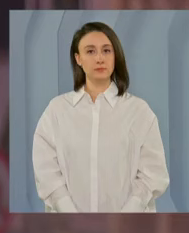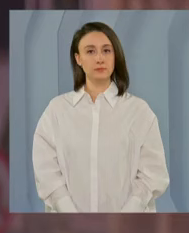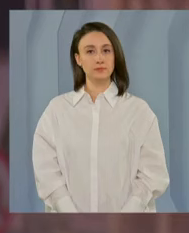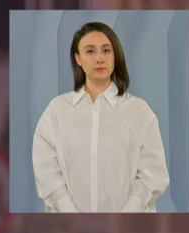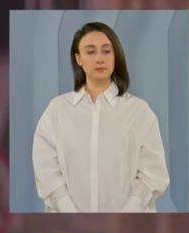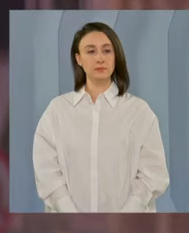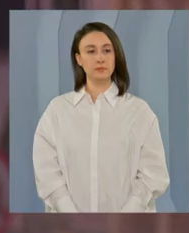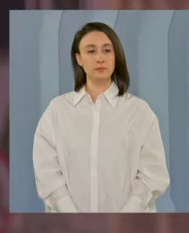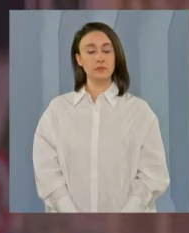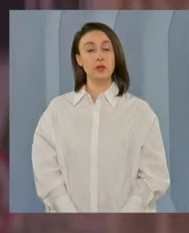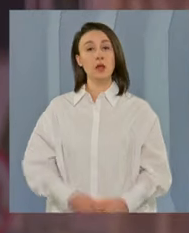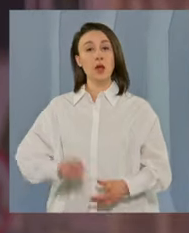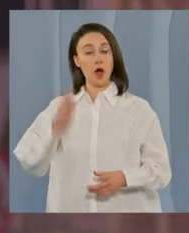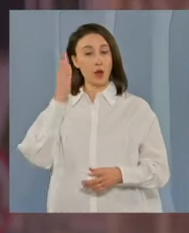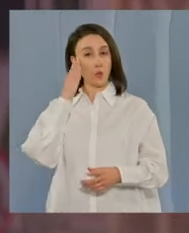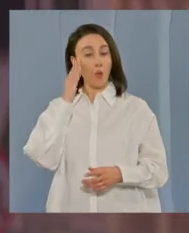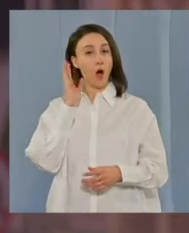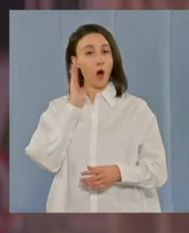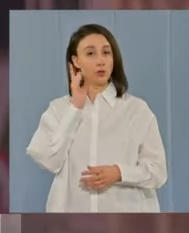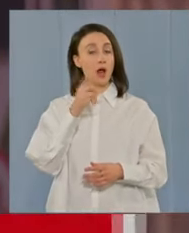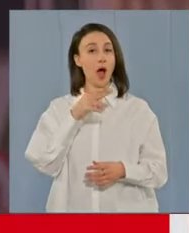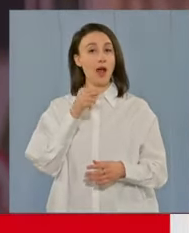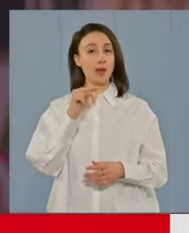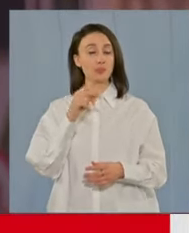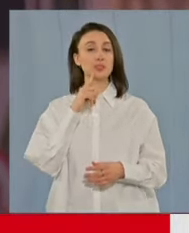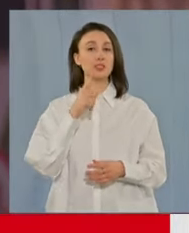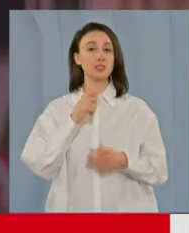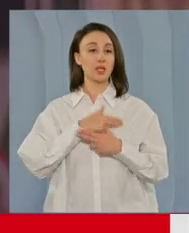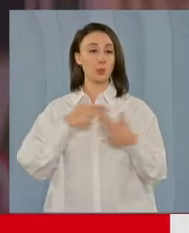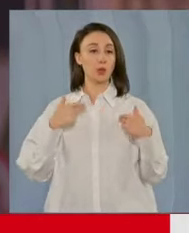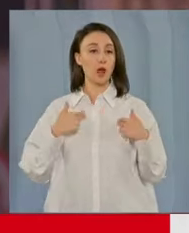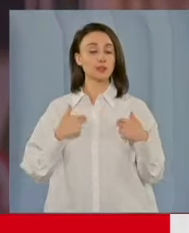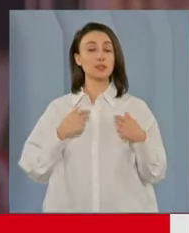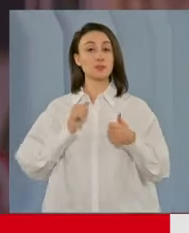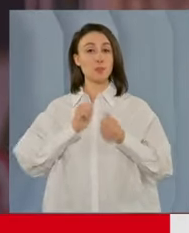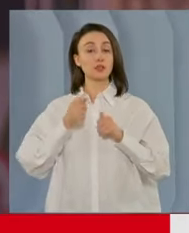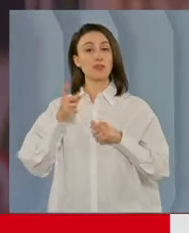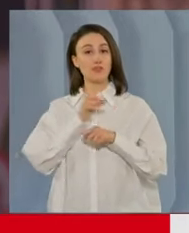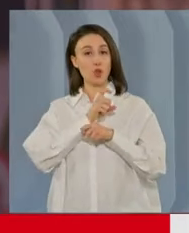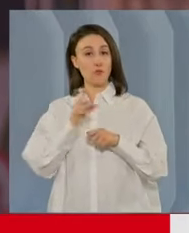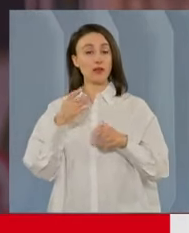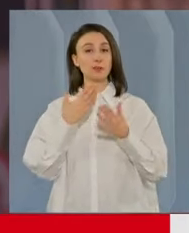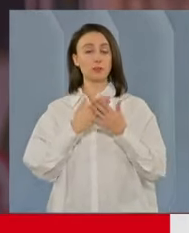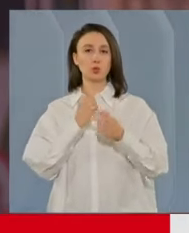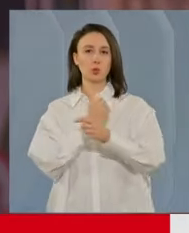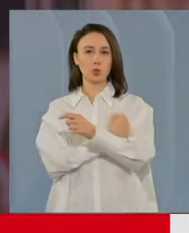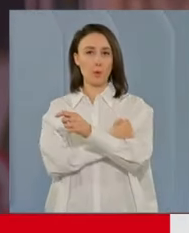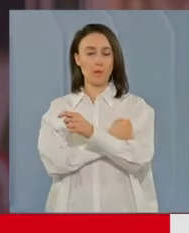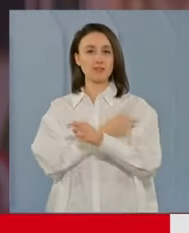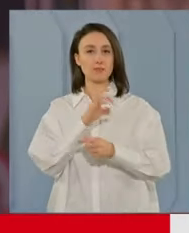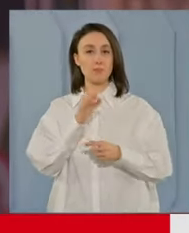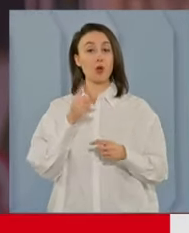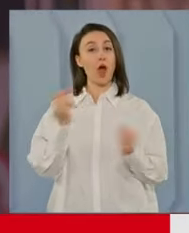Patrick murat oglu a recunoscut la audierile în cazul Halep de la tribunalul de arbitraj sportiv că e vinovat de dopajul Simonei